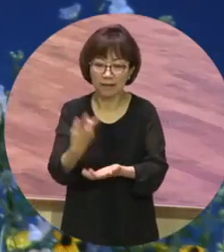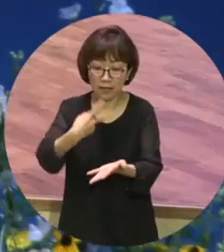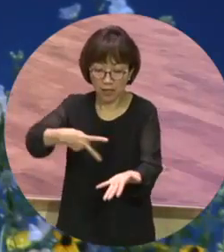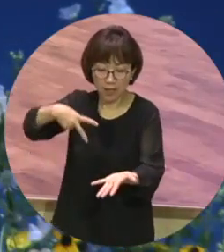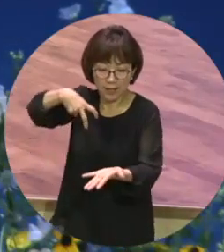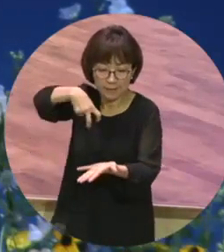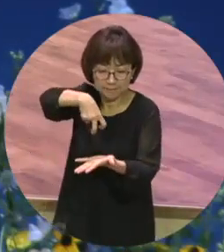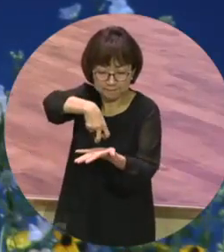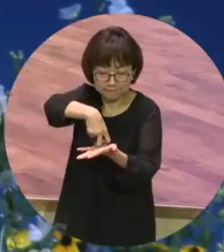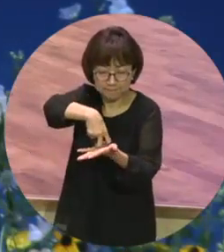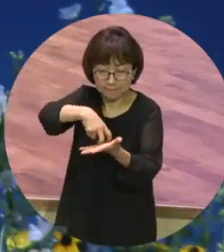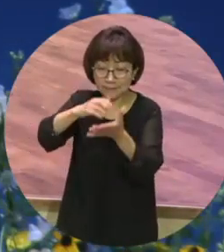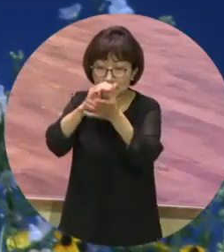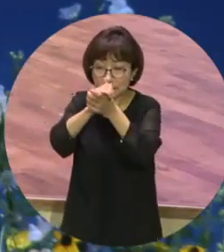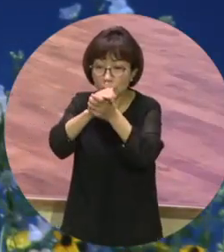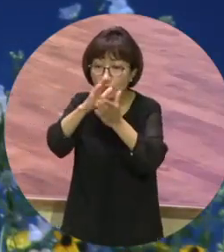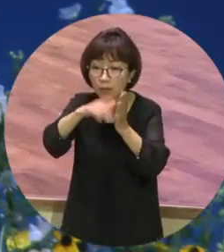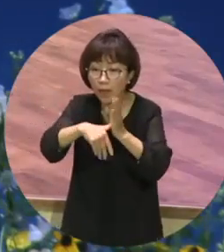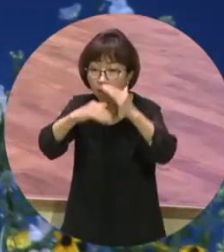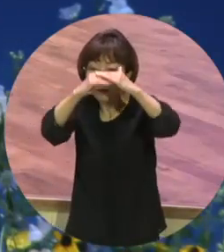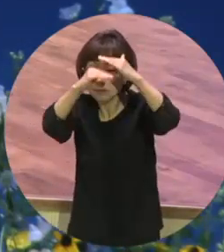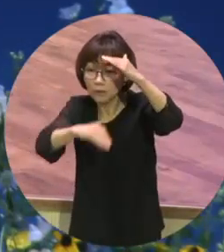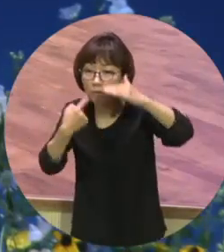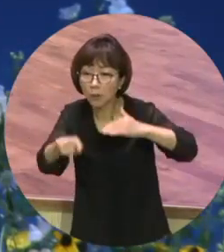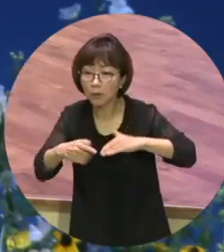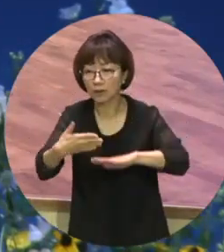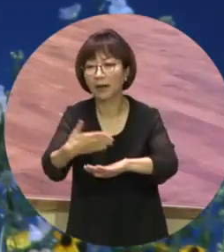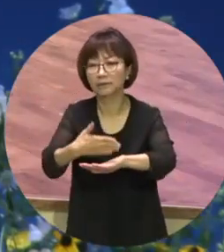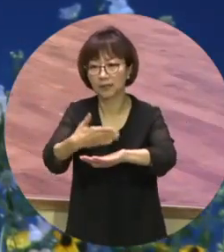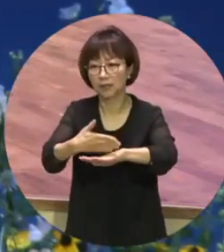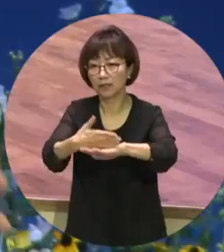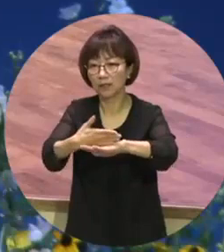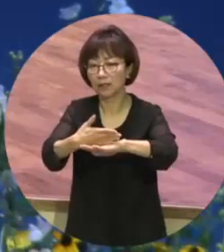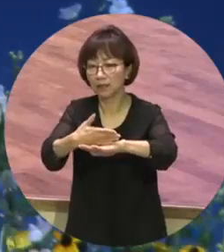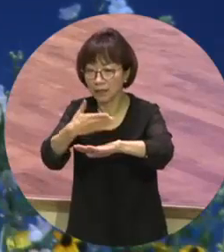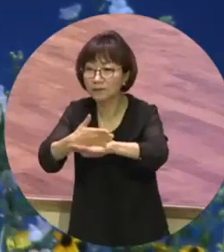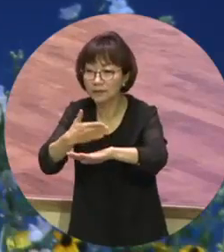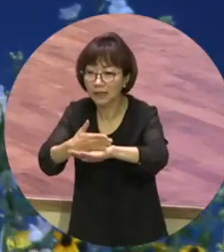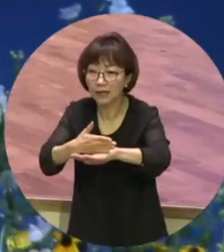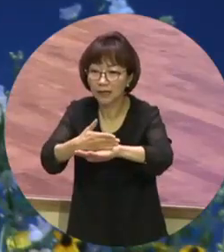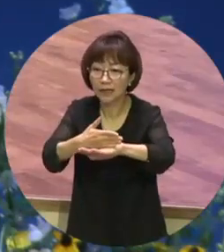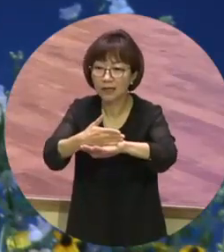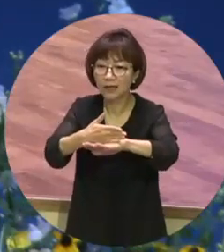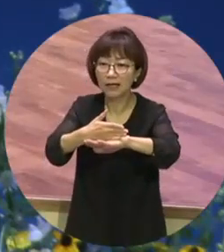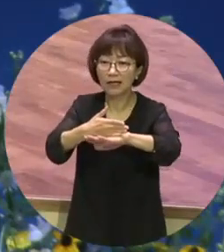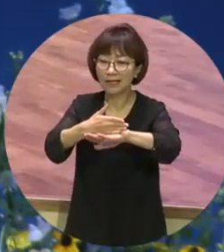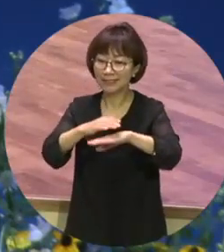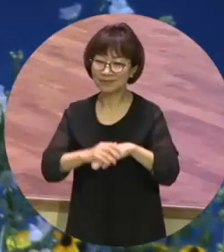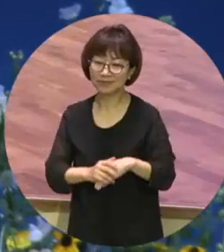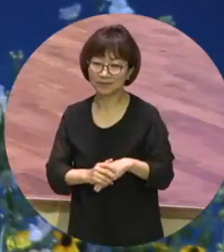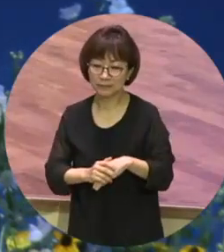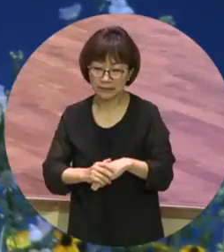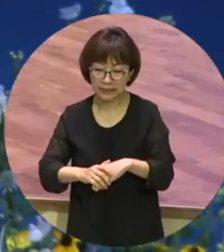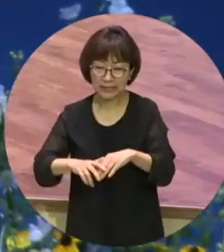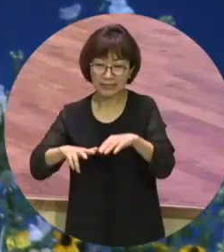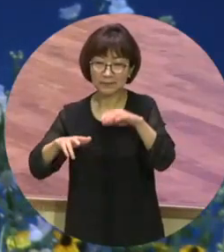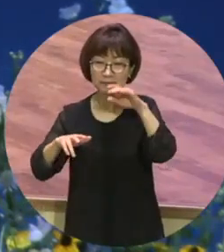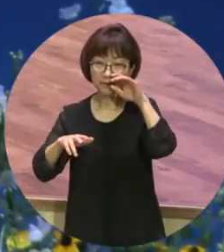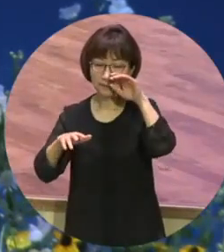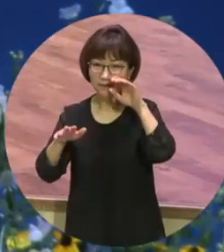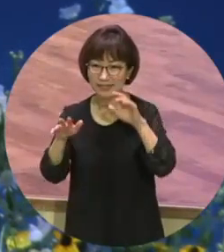하는데 뭐요, 하나님께 감사해요, 감사. 감사해요, 감사. 감사하였더라. 지금